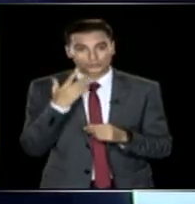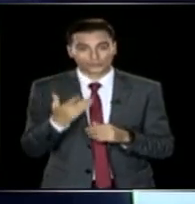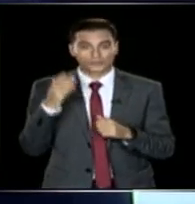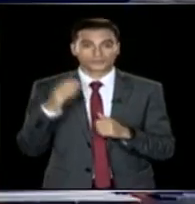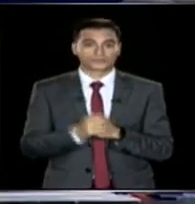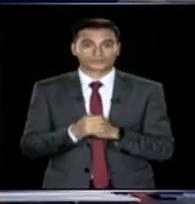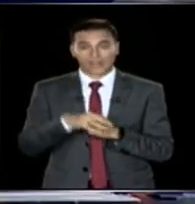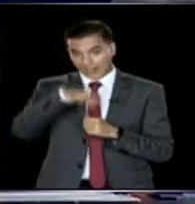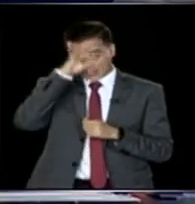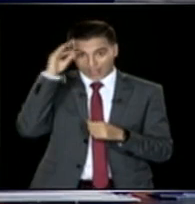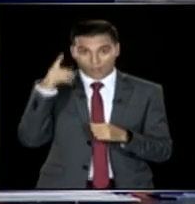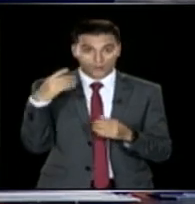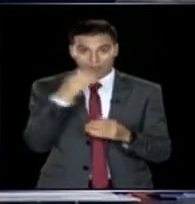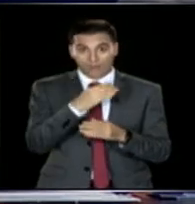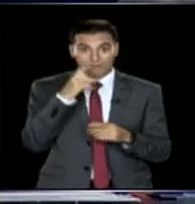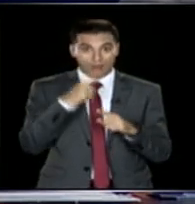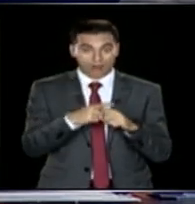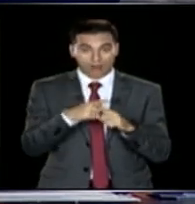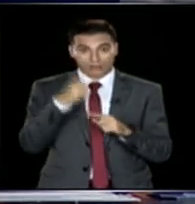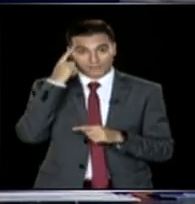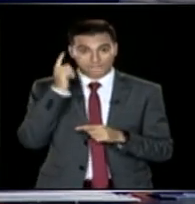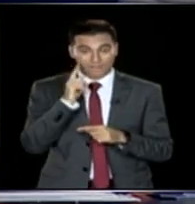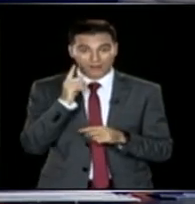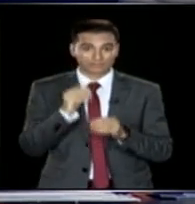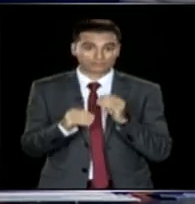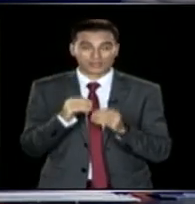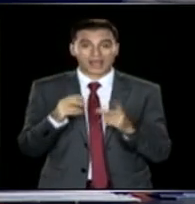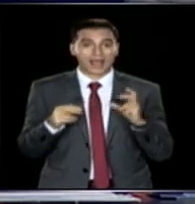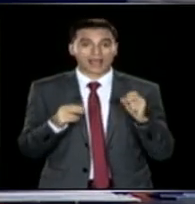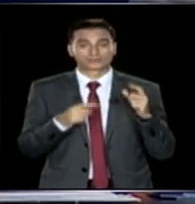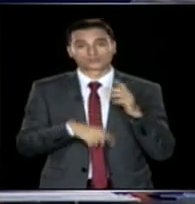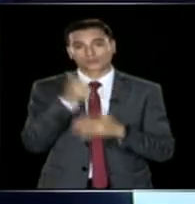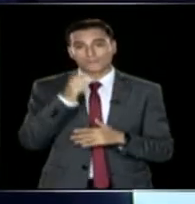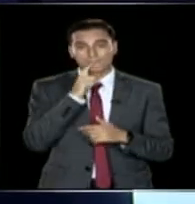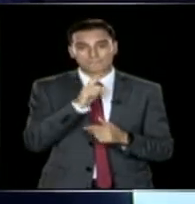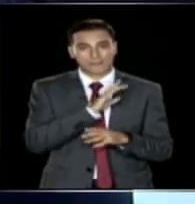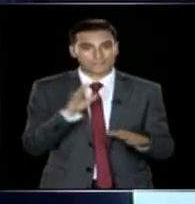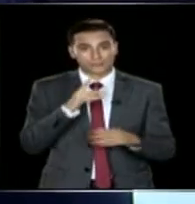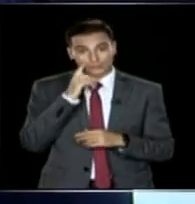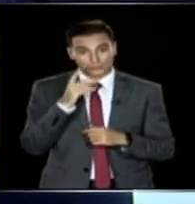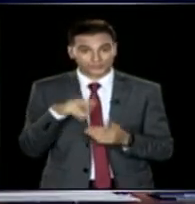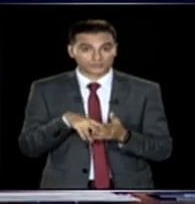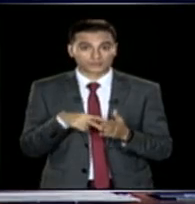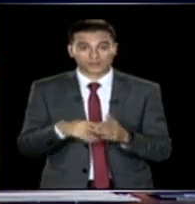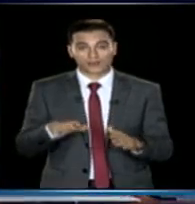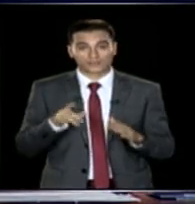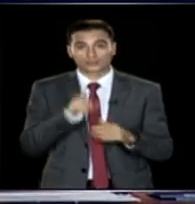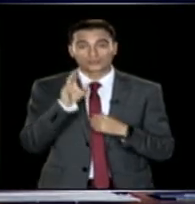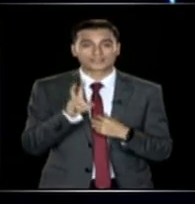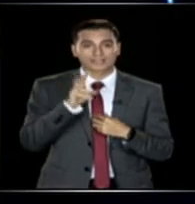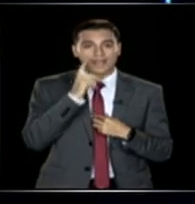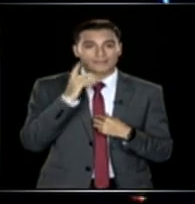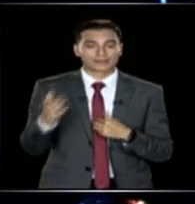يسترها. لو ما جاوبتيش السؤال ده ال 25 نقطة طاروا. السؤال السابع،